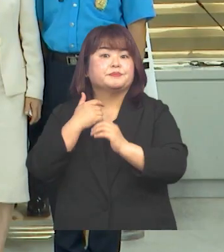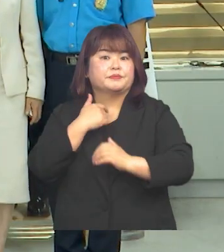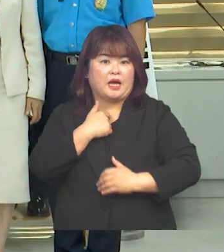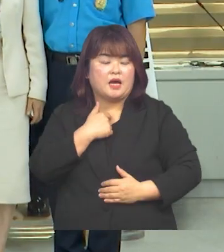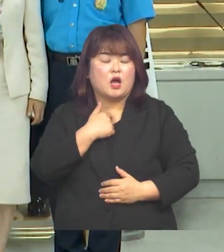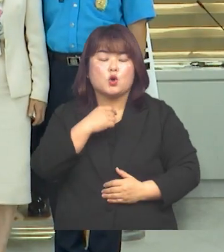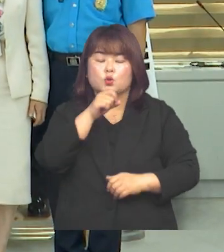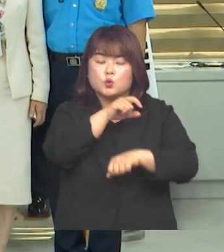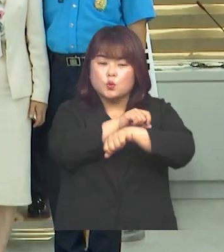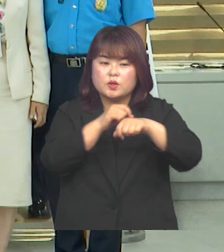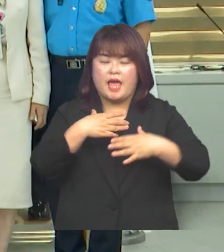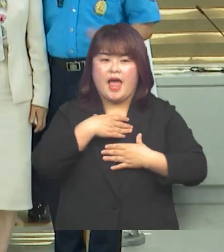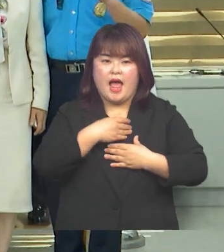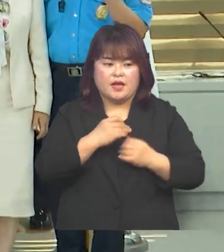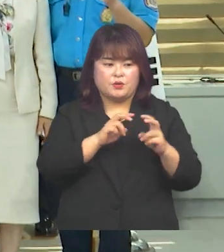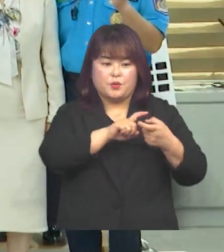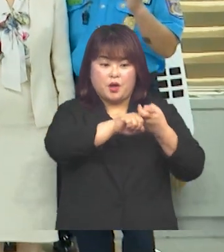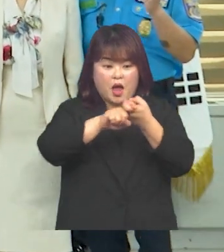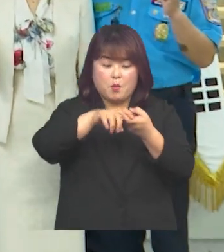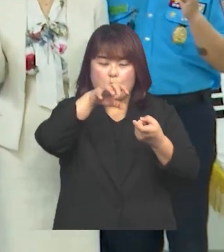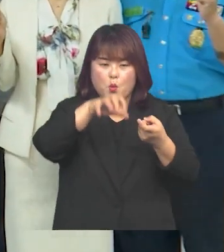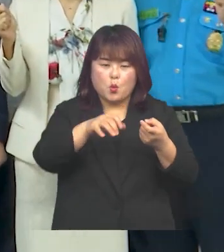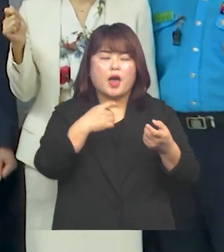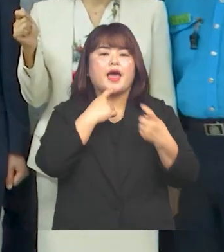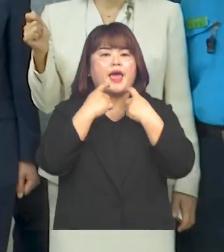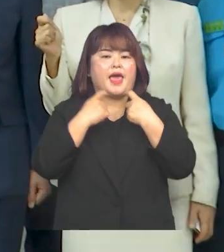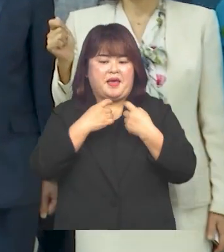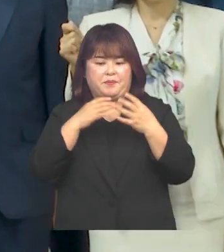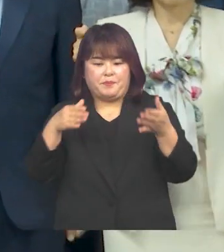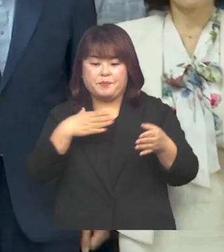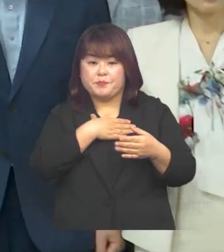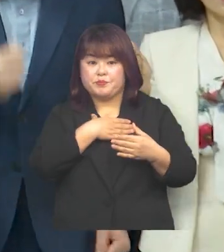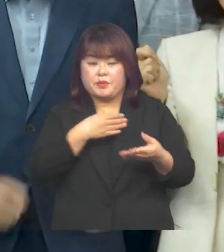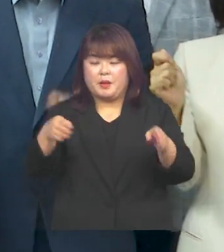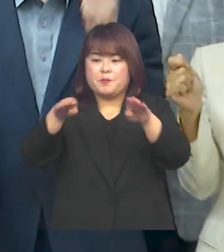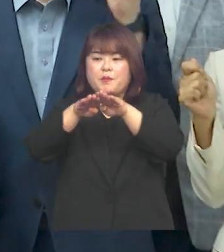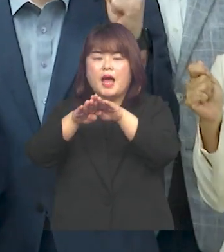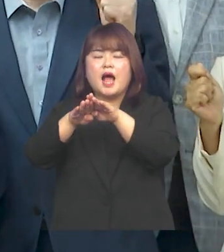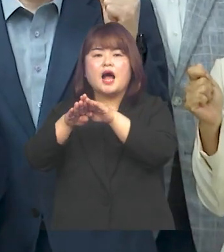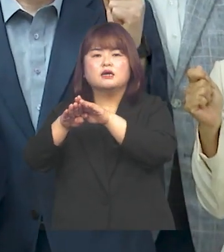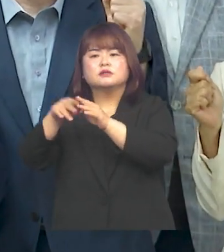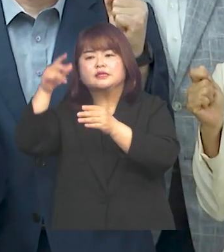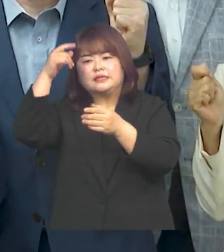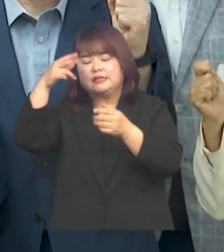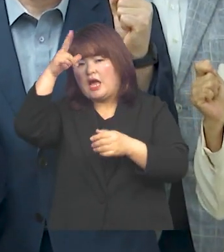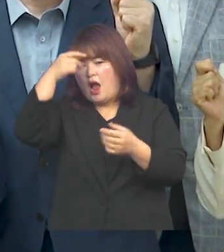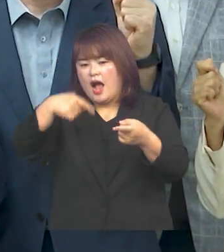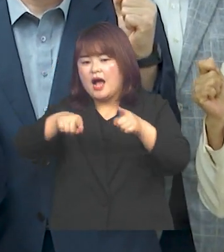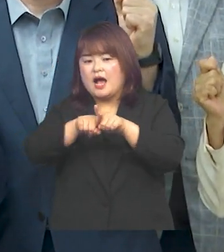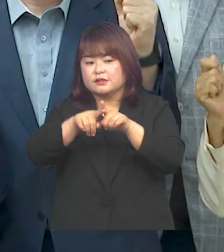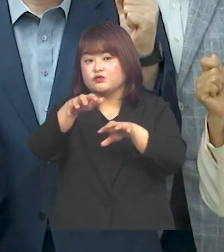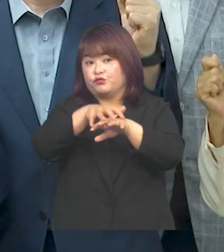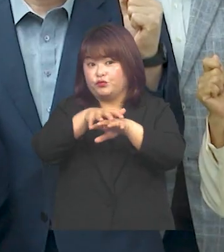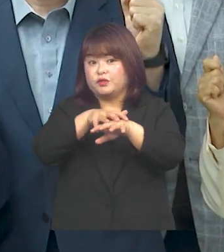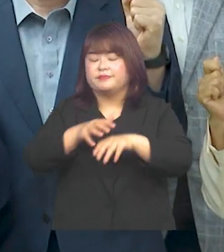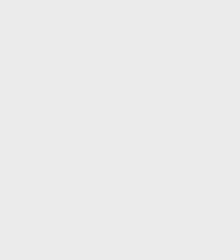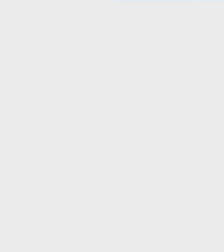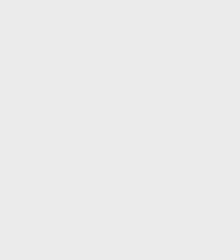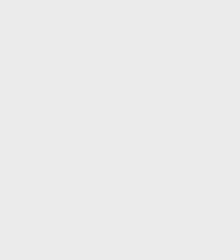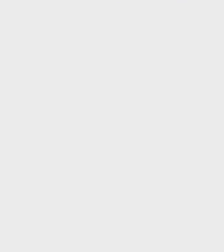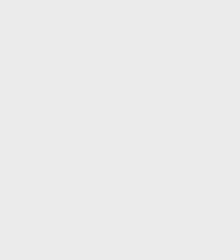용인시 교통안전협의체는 민관경이 협력해 교통안전에 대한 실질적인 방안을 마련하기 위한 거버넌스입니다.